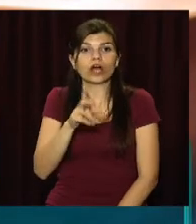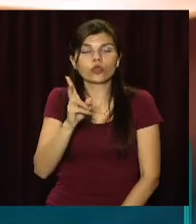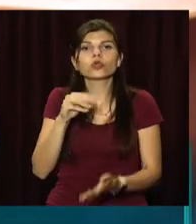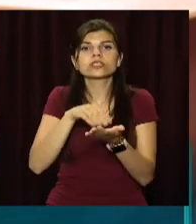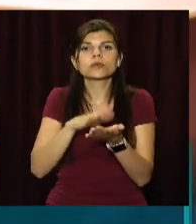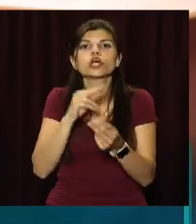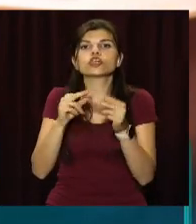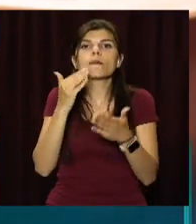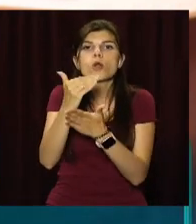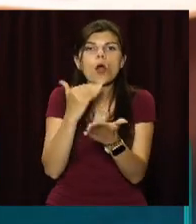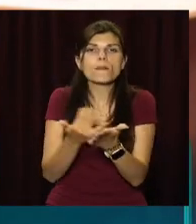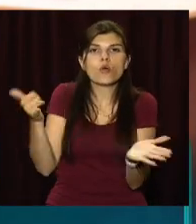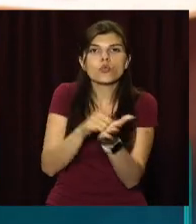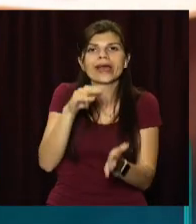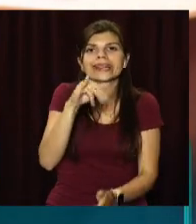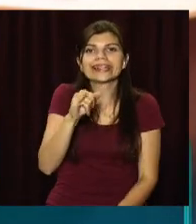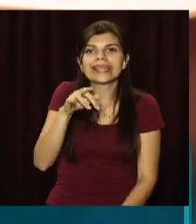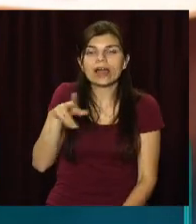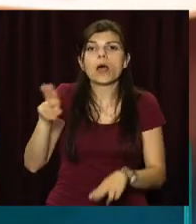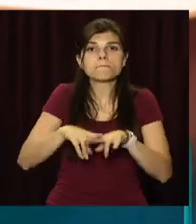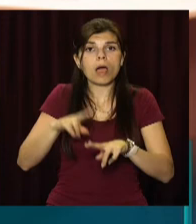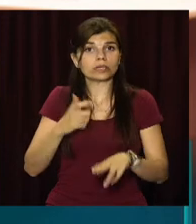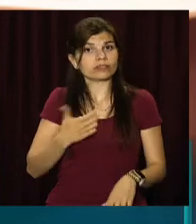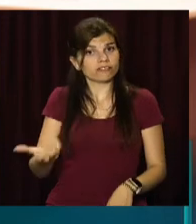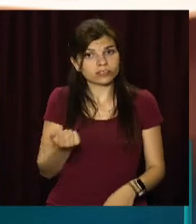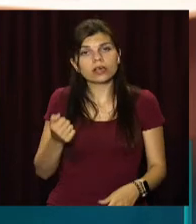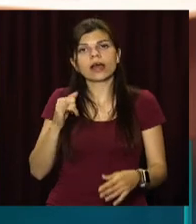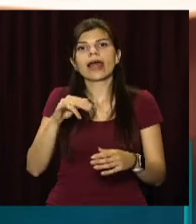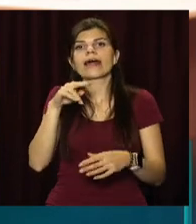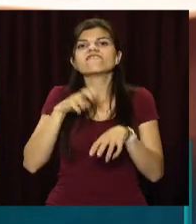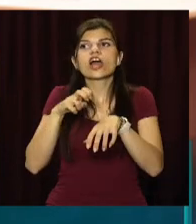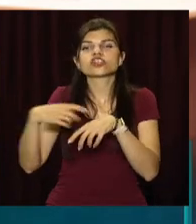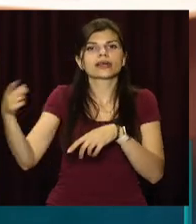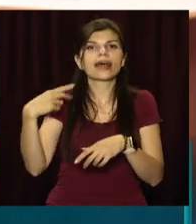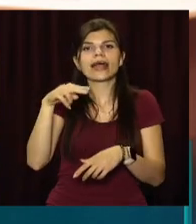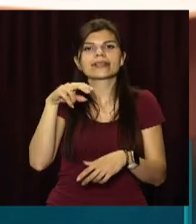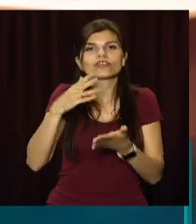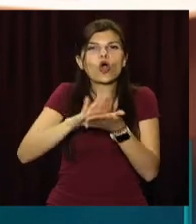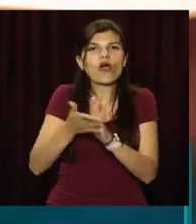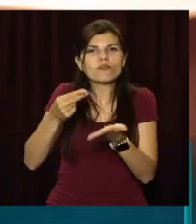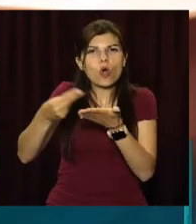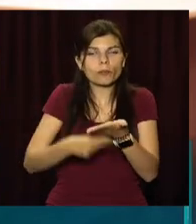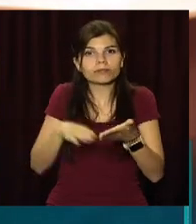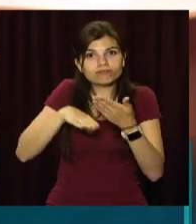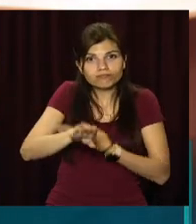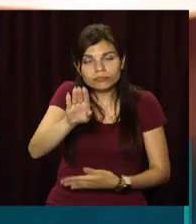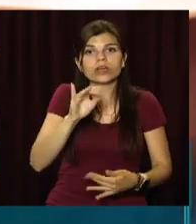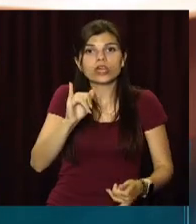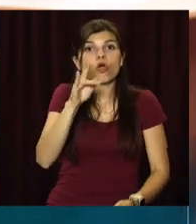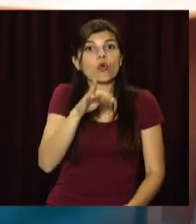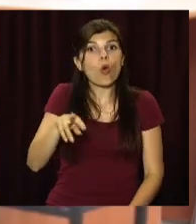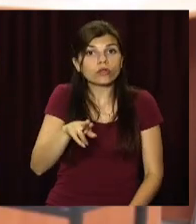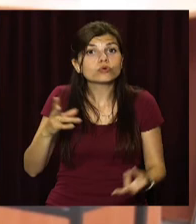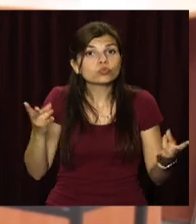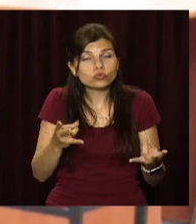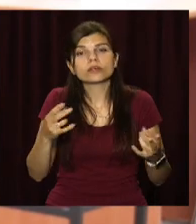через застосунок «Дія». При собі необхідно мати паспорт, роздруковану декларацію з лікарем та ідентифікаційний код. Деякі попередньо записалися через